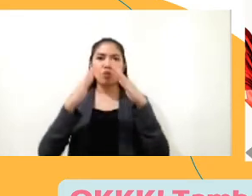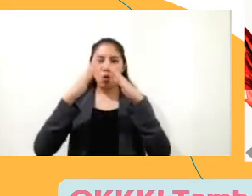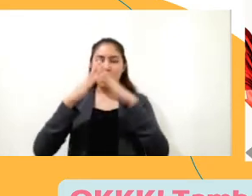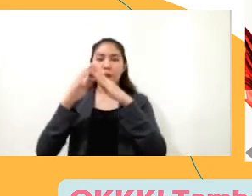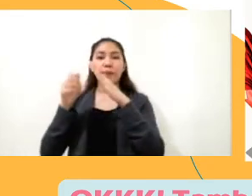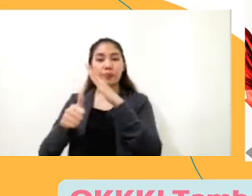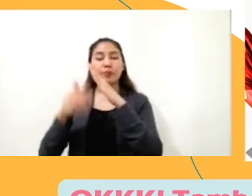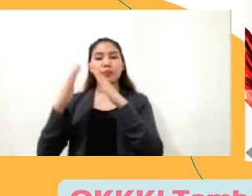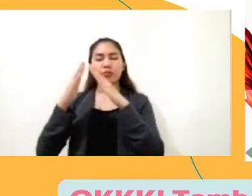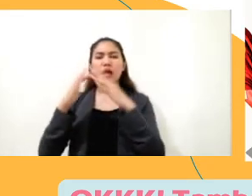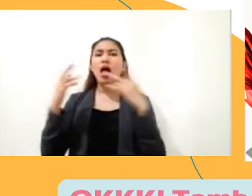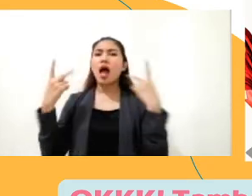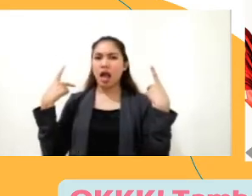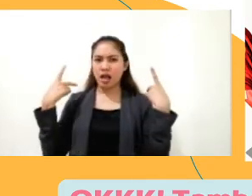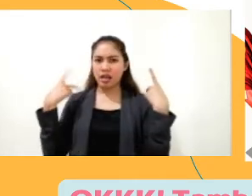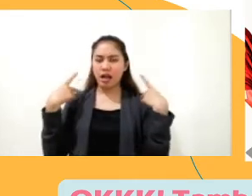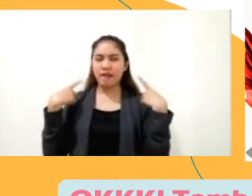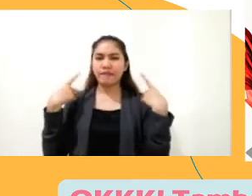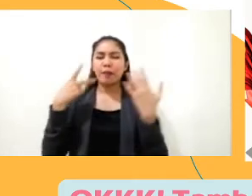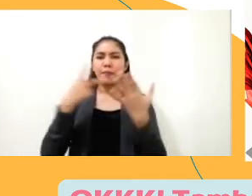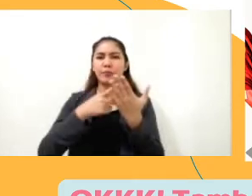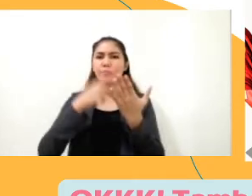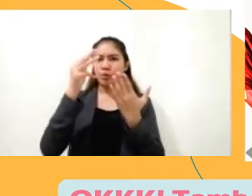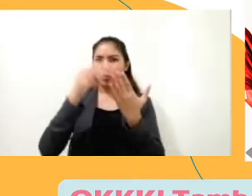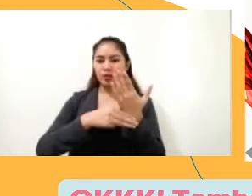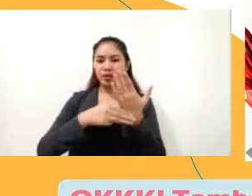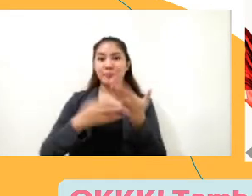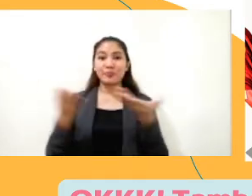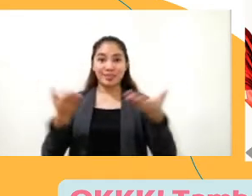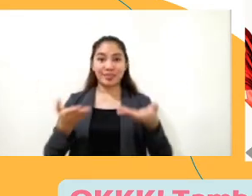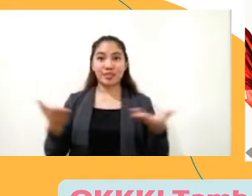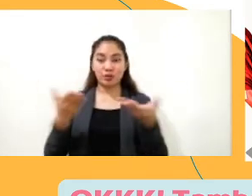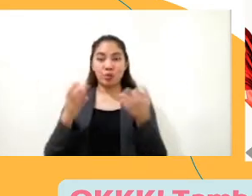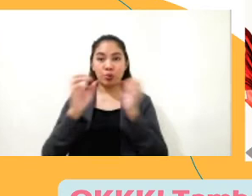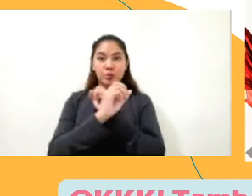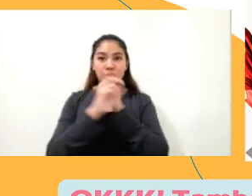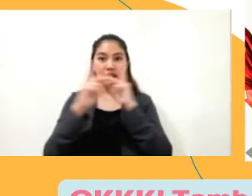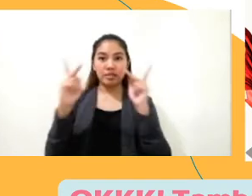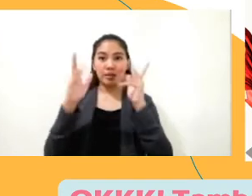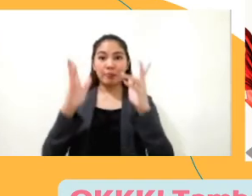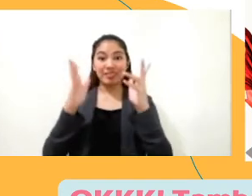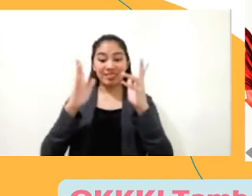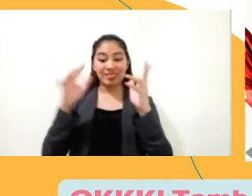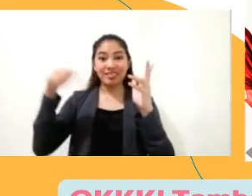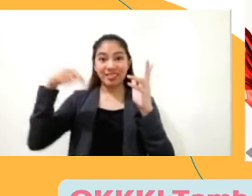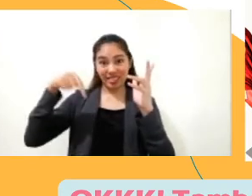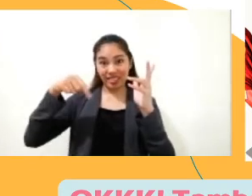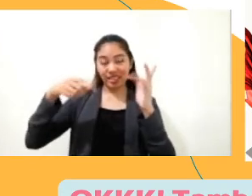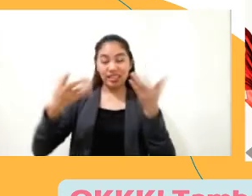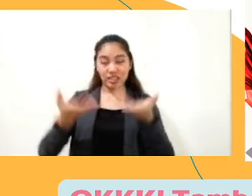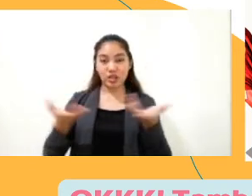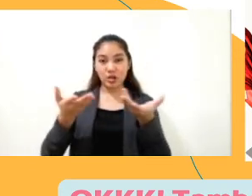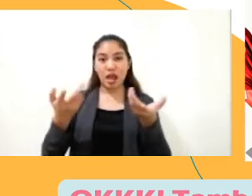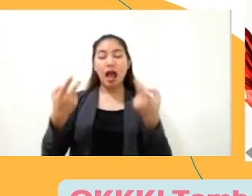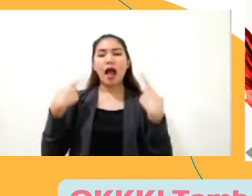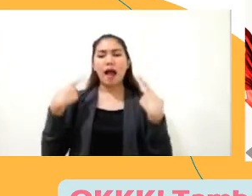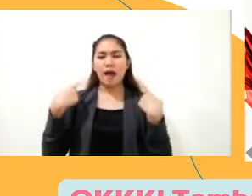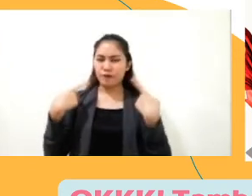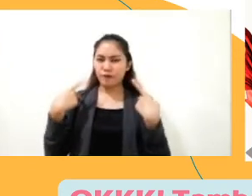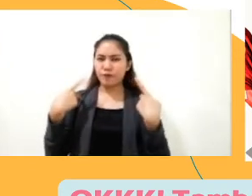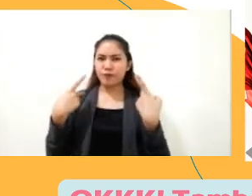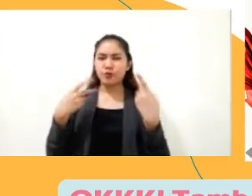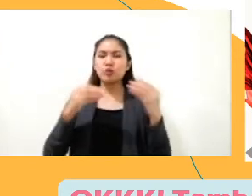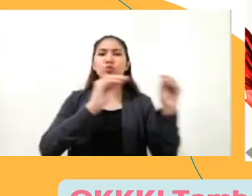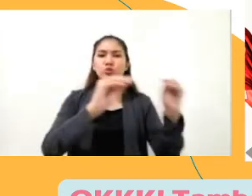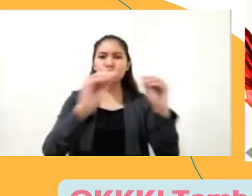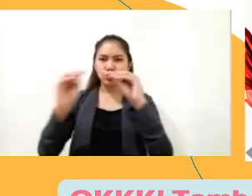program tayo OKKK Tambayan na nagpapalawak ng ating kaisipan.